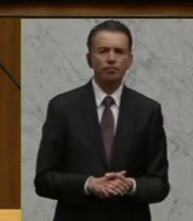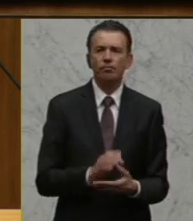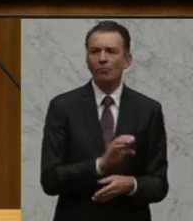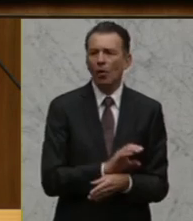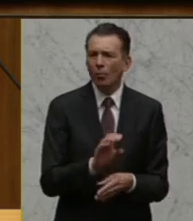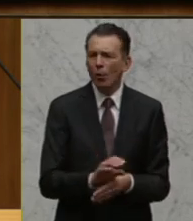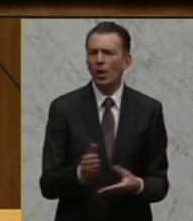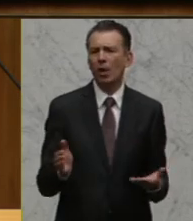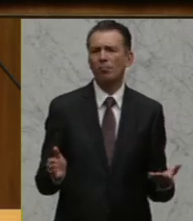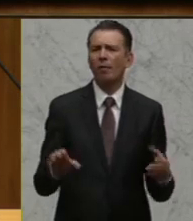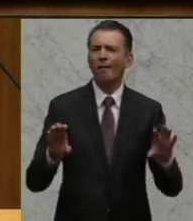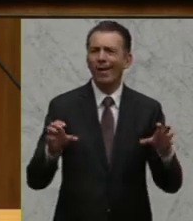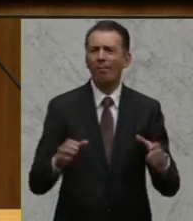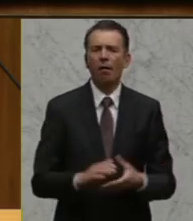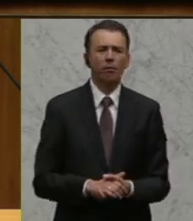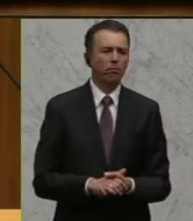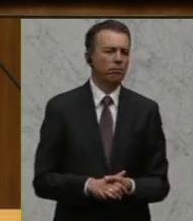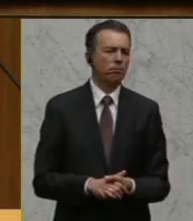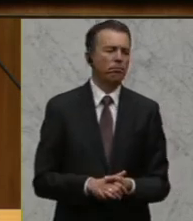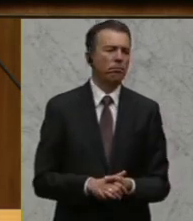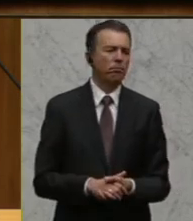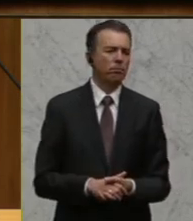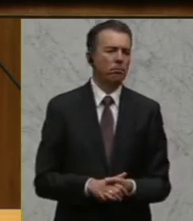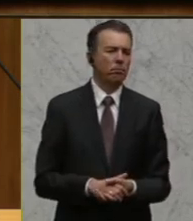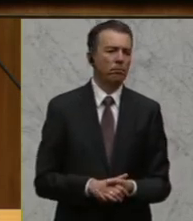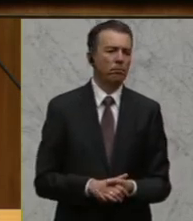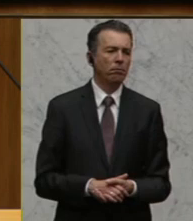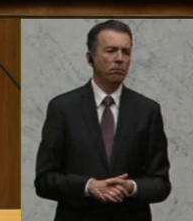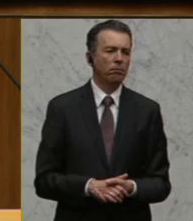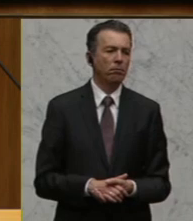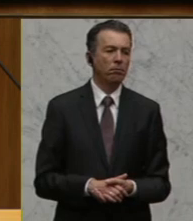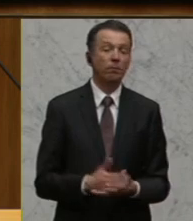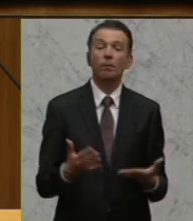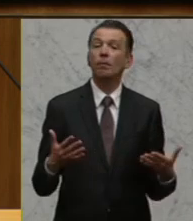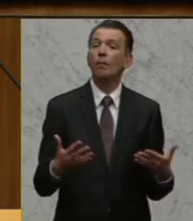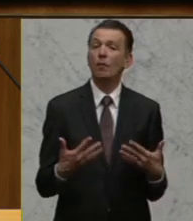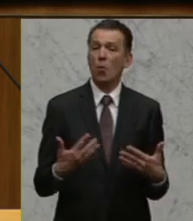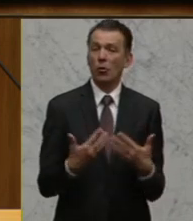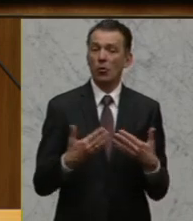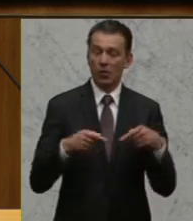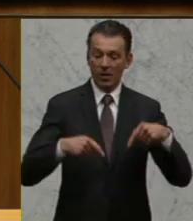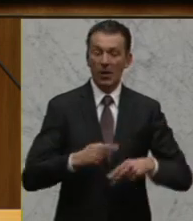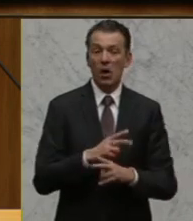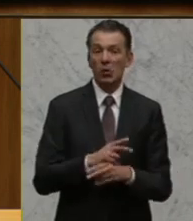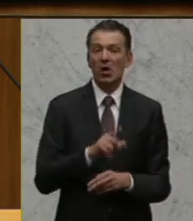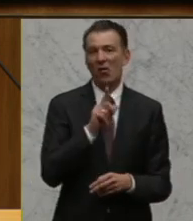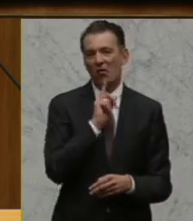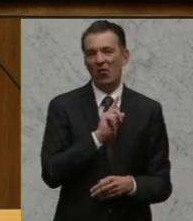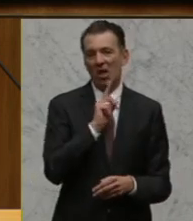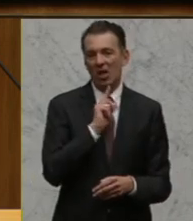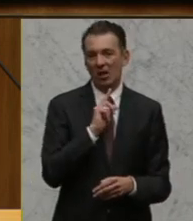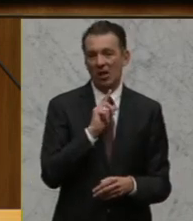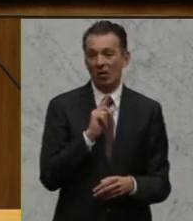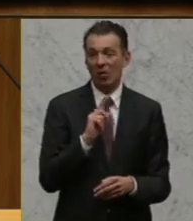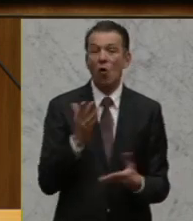Computer, Fernsehapparat. Die wenigsten dieser Dinge sind in Österreich gefertigt. Wir wissen nicht einmal, wo